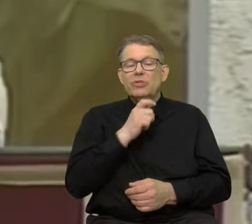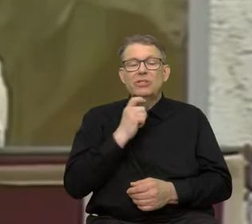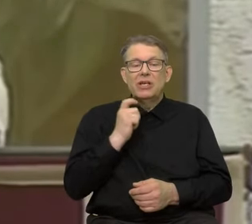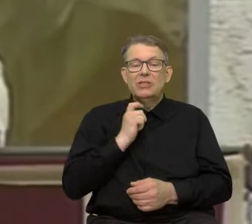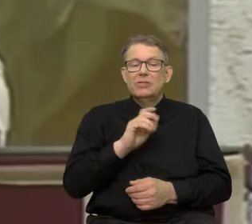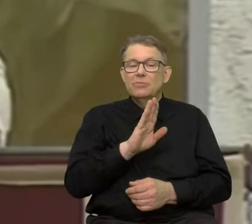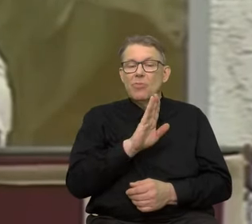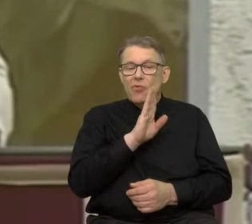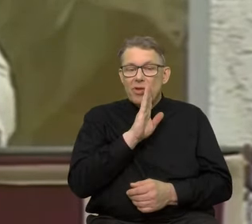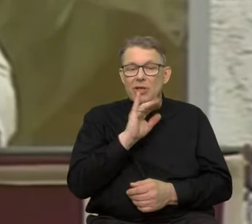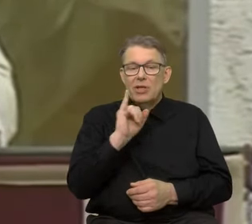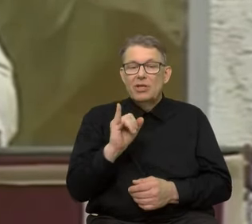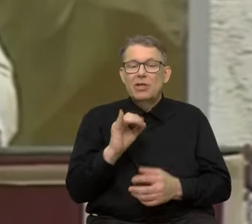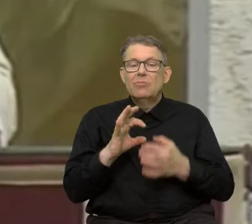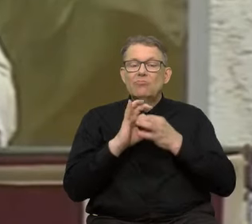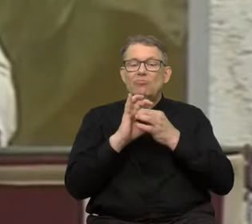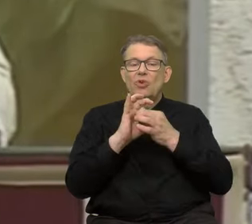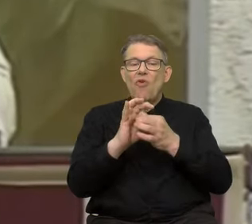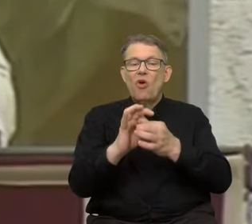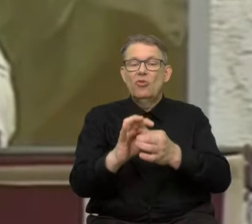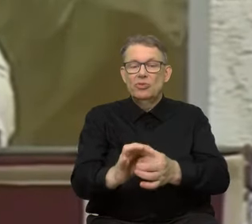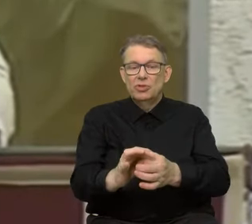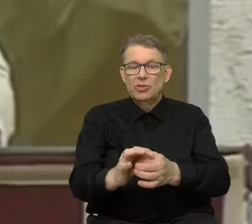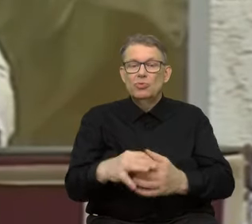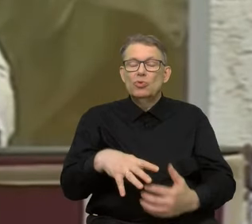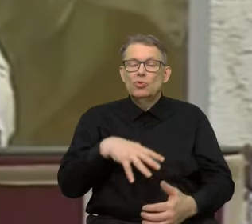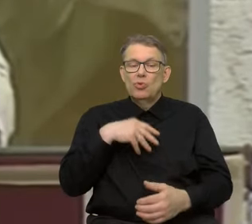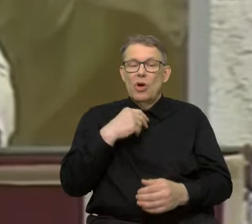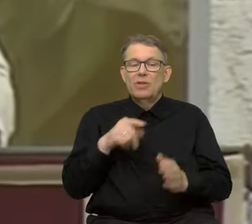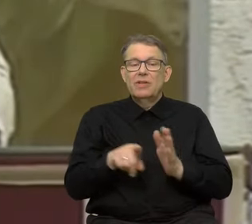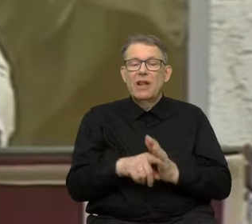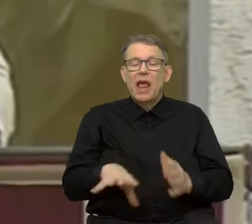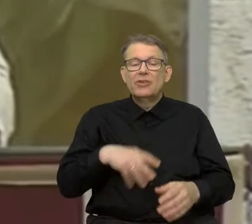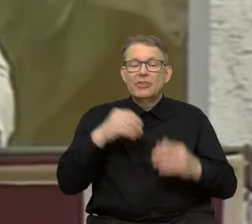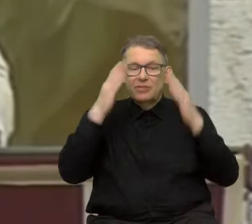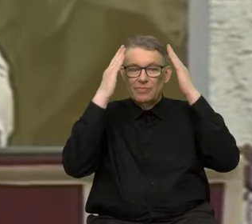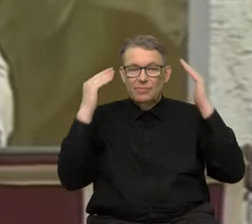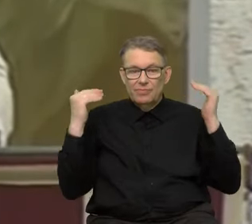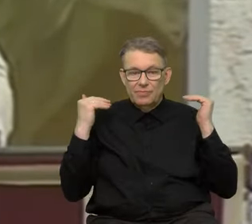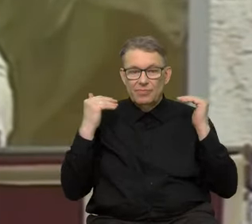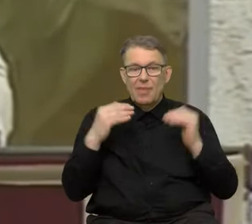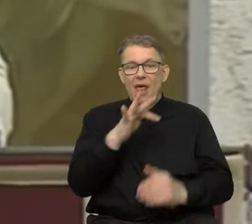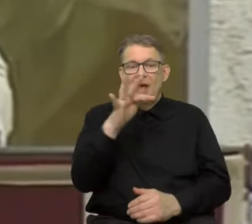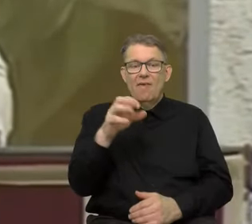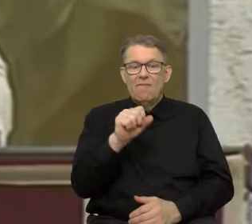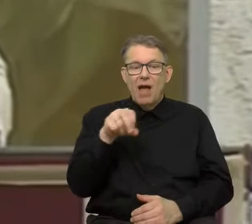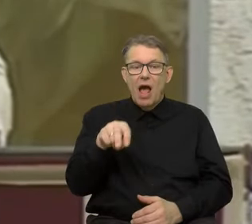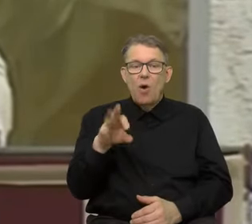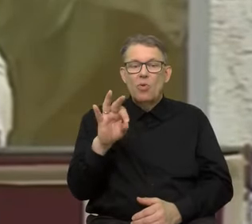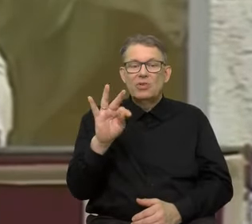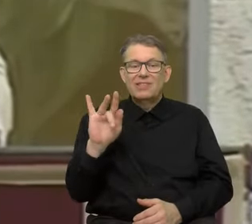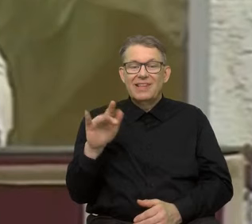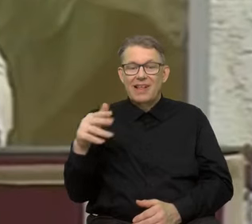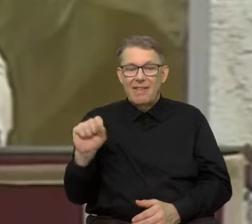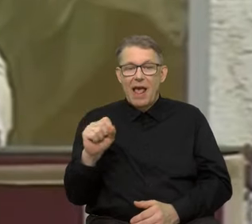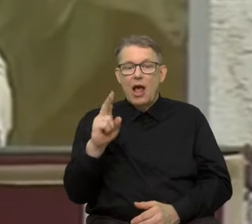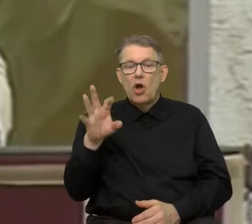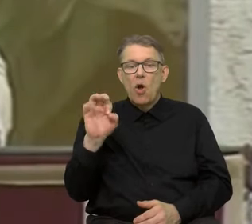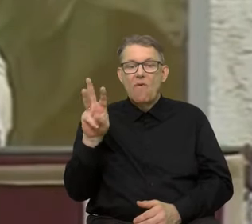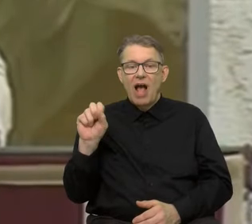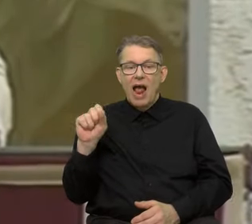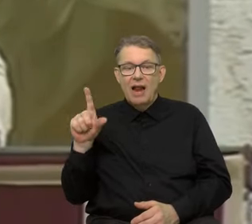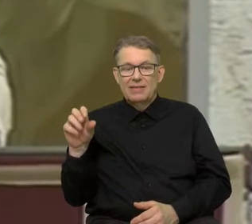przewodnika duchowego świętej Faustyny Kowalskiej, za jej sugestią w znanym